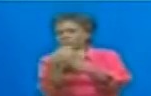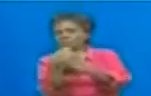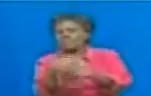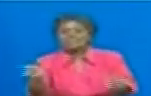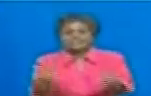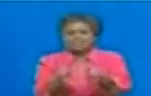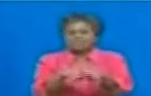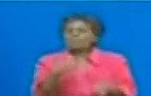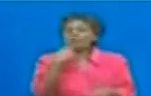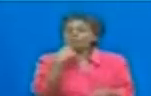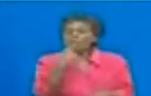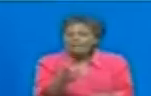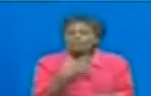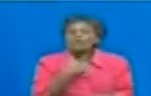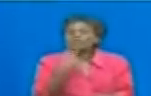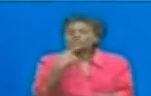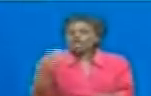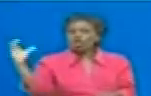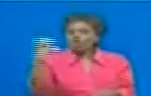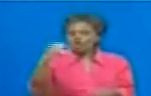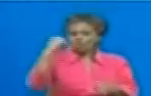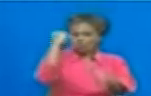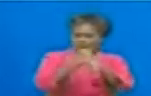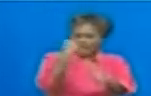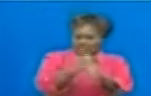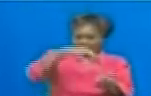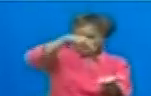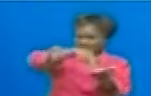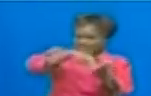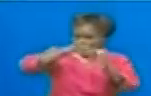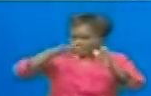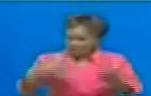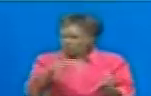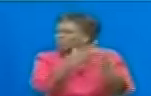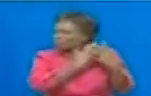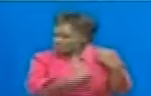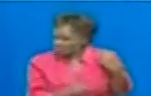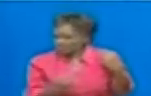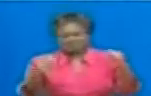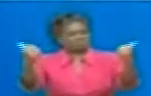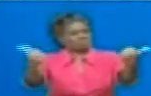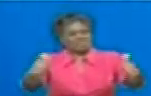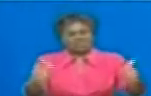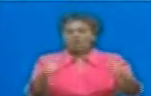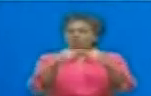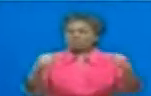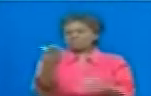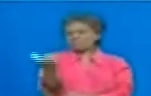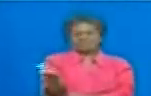I also want to say within the framework of CORD, vile CORD itasemama, msifadhaike na wapinzani